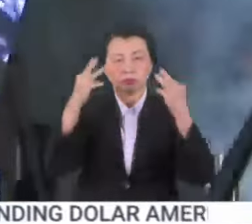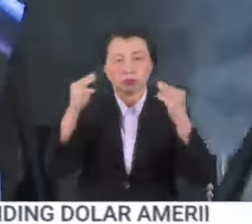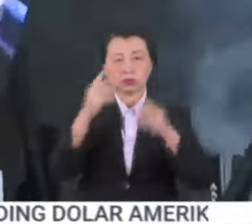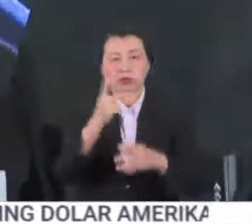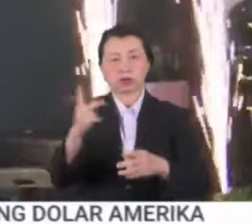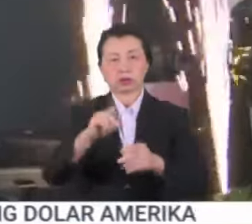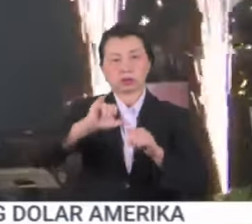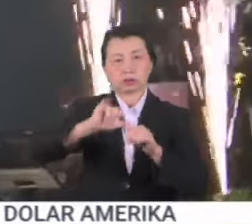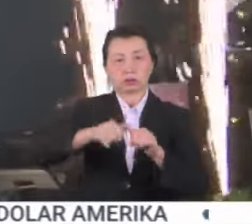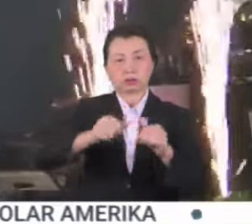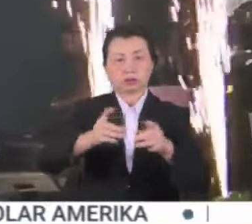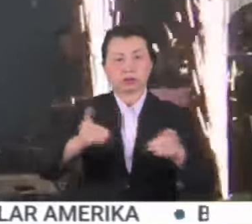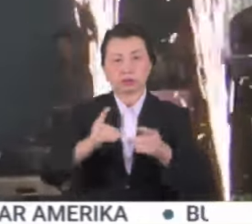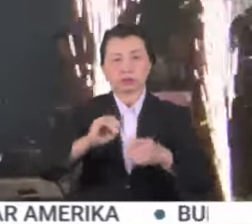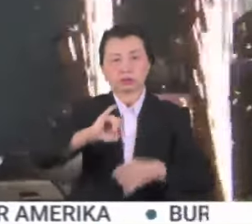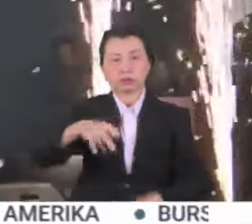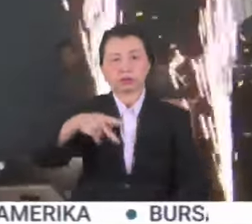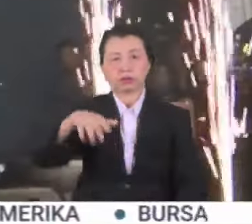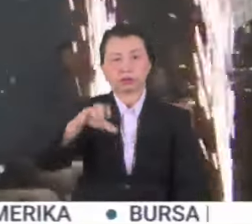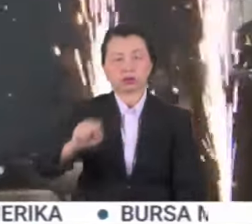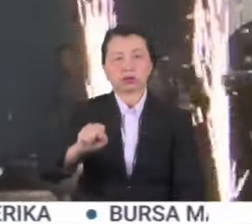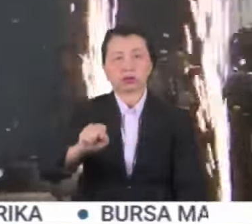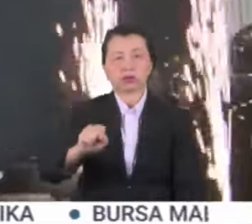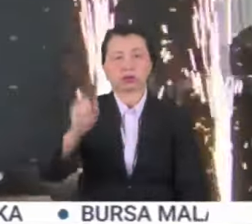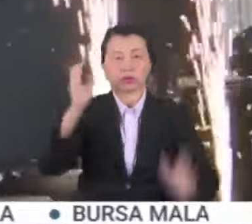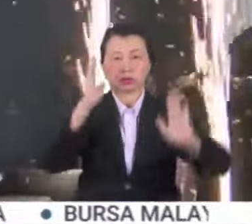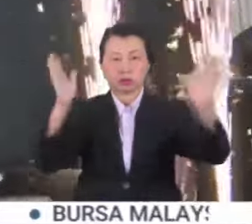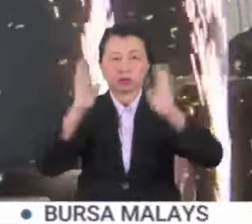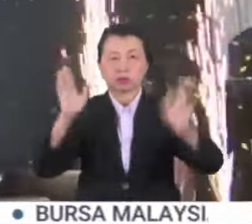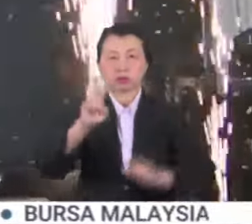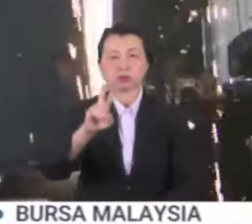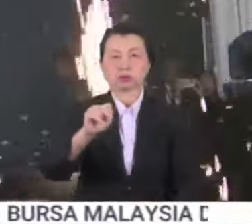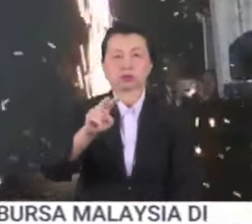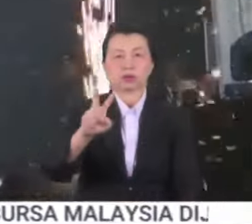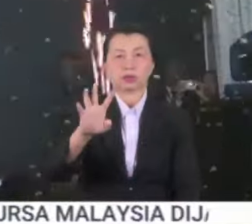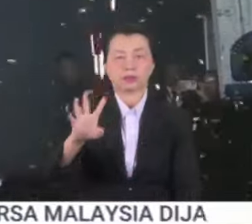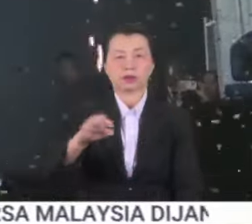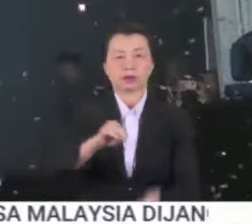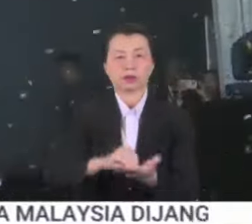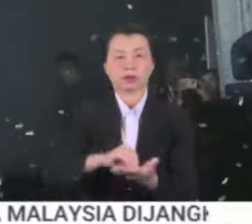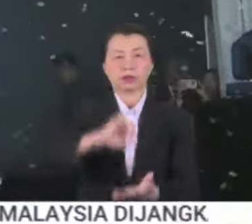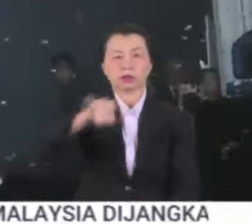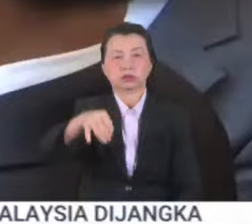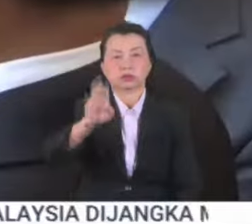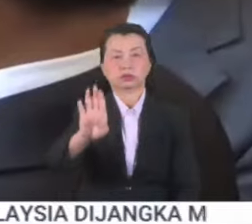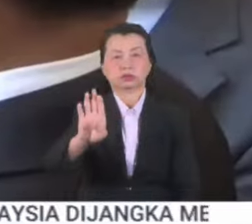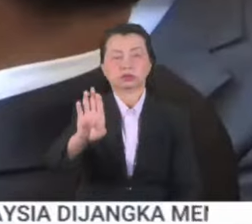Jurutera Daerah Jabatan Pengairan dan Saliran Malaysia 2024 di Johor Bahru.